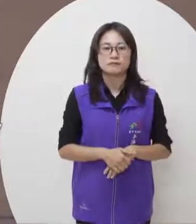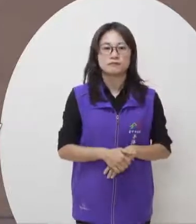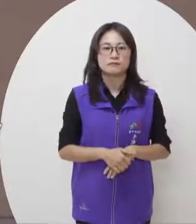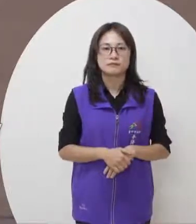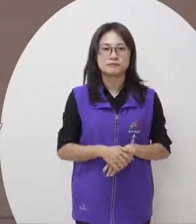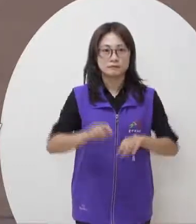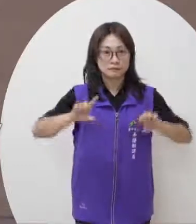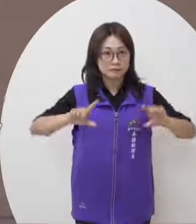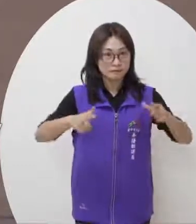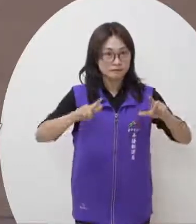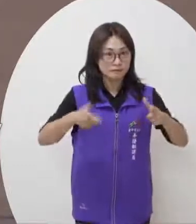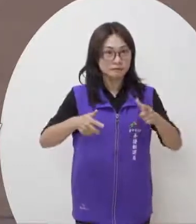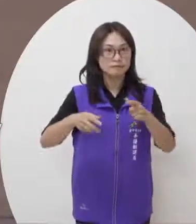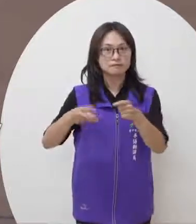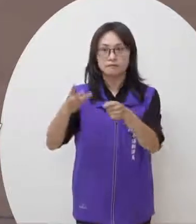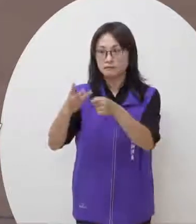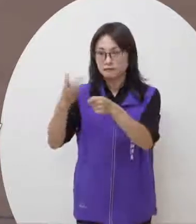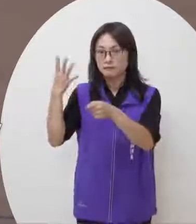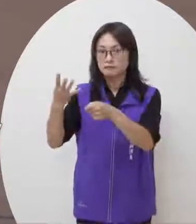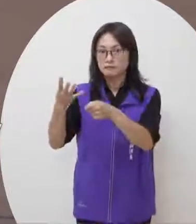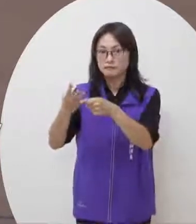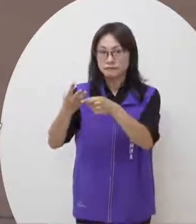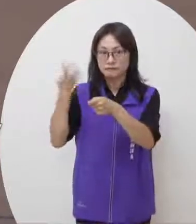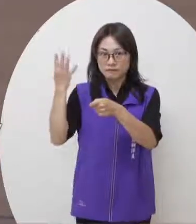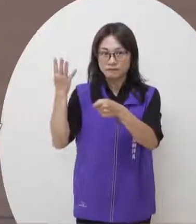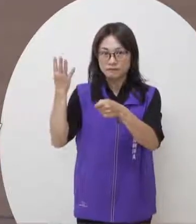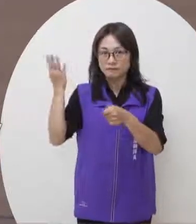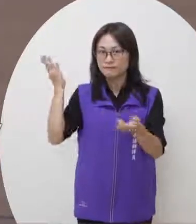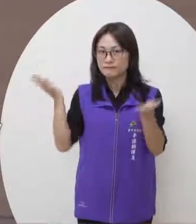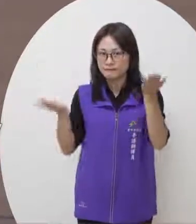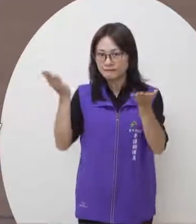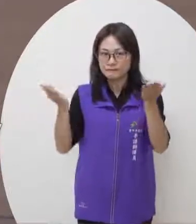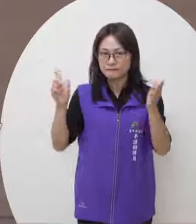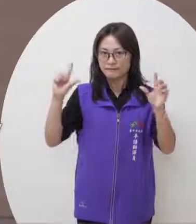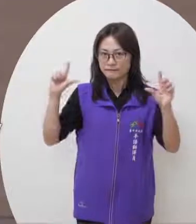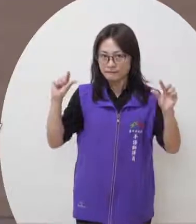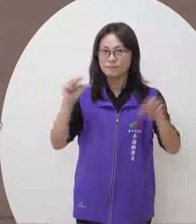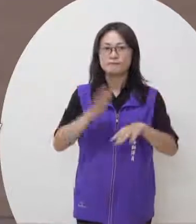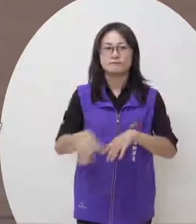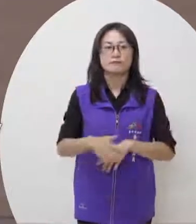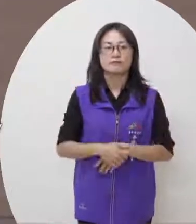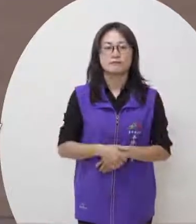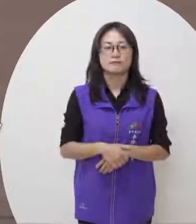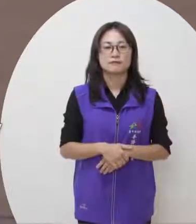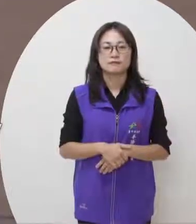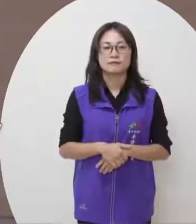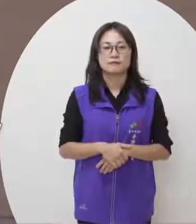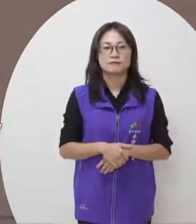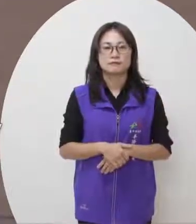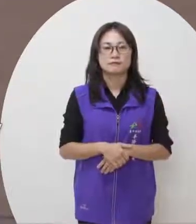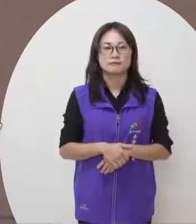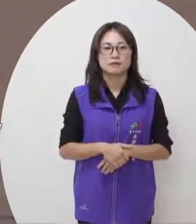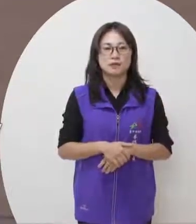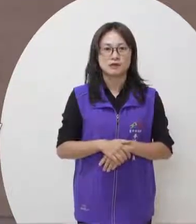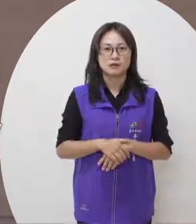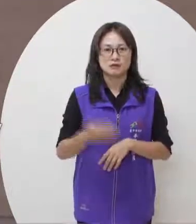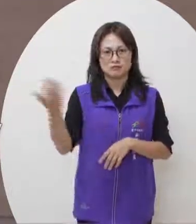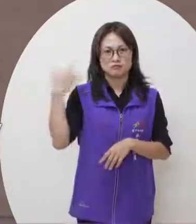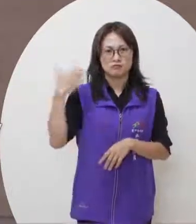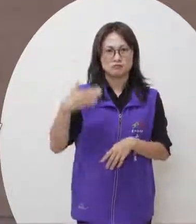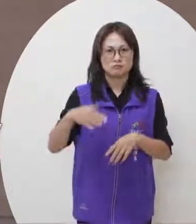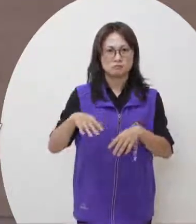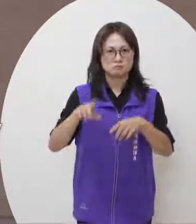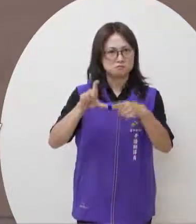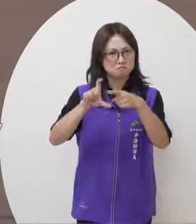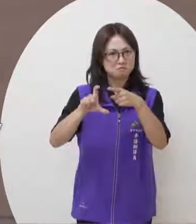3-4年前涨的钱一样，几乎一样。当初去平均转期去20%，那但是